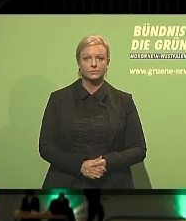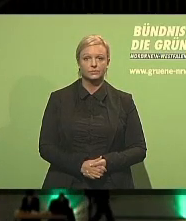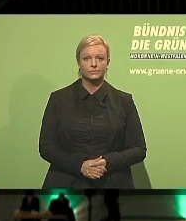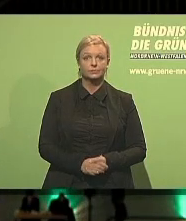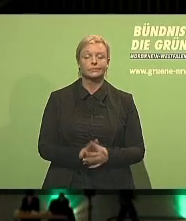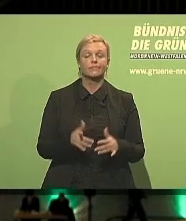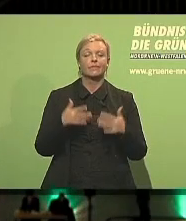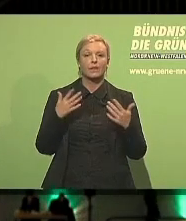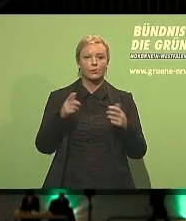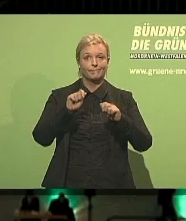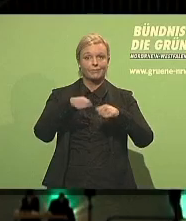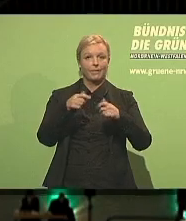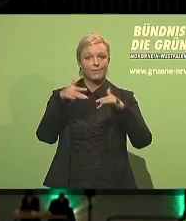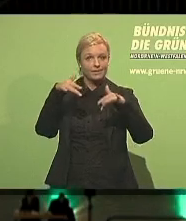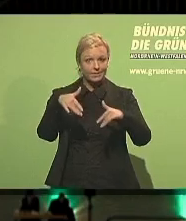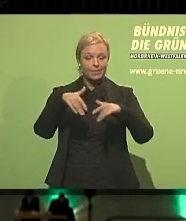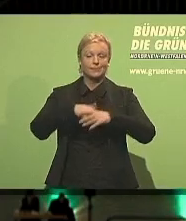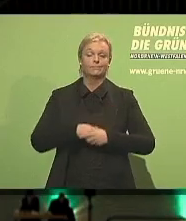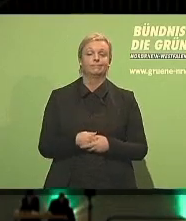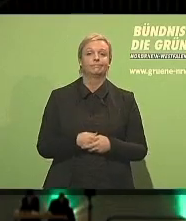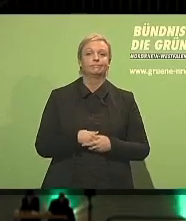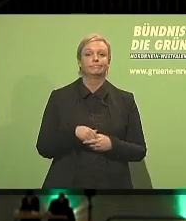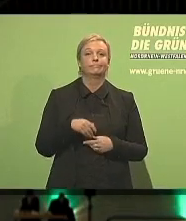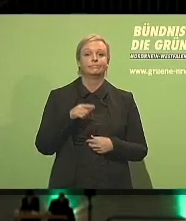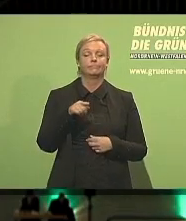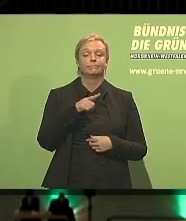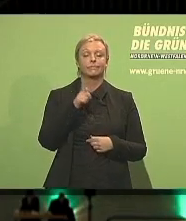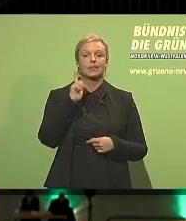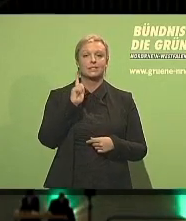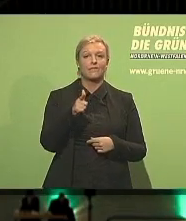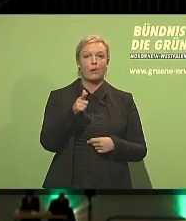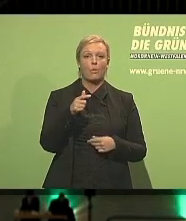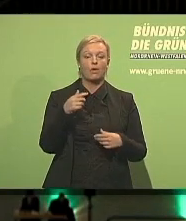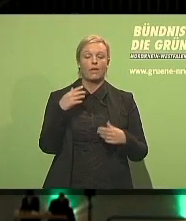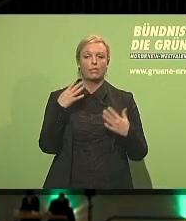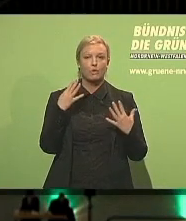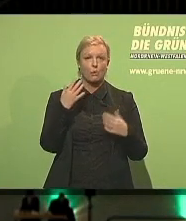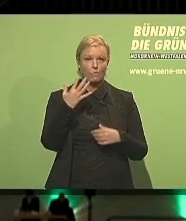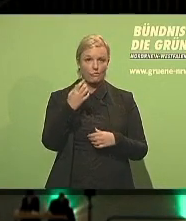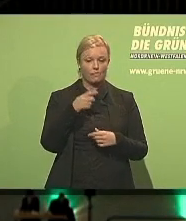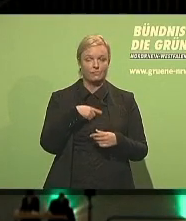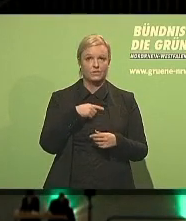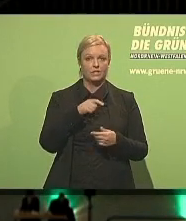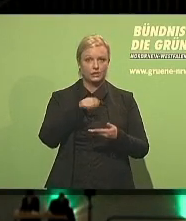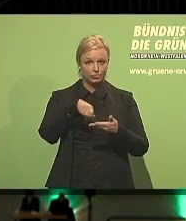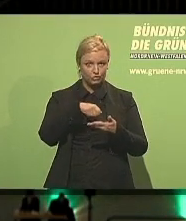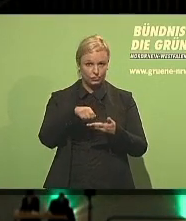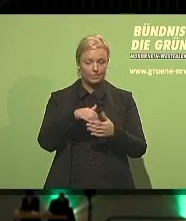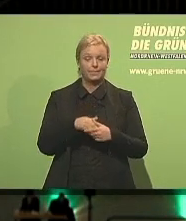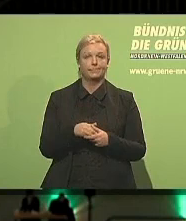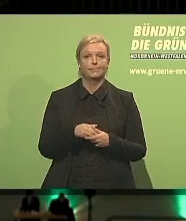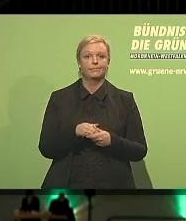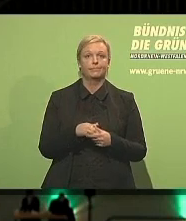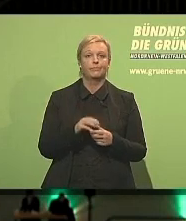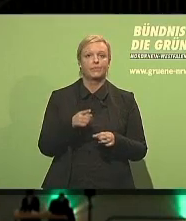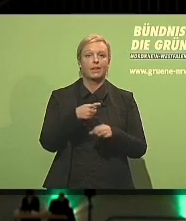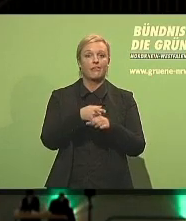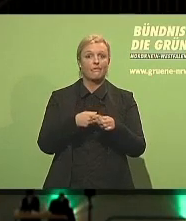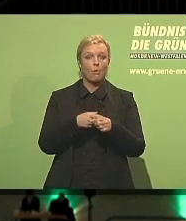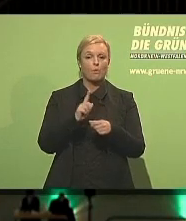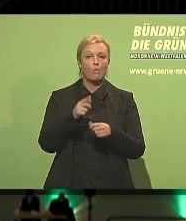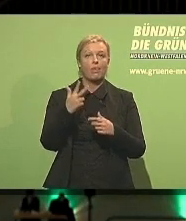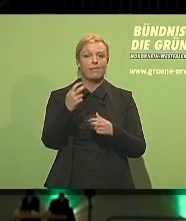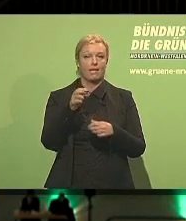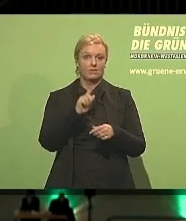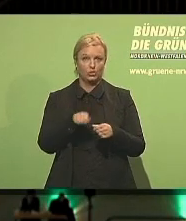So, wir haben ein Ergebnis vorliegen. Es wurden abgegeben 259 Stimmen. Das Quorum lag daher bei